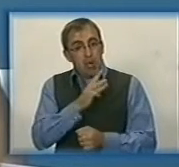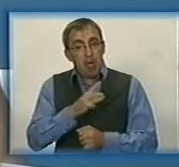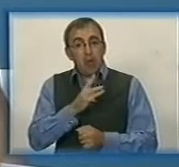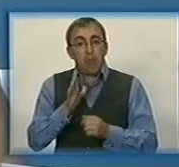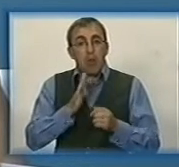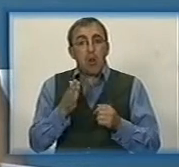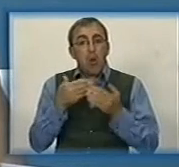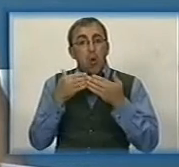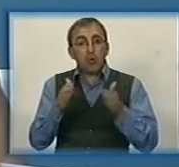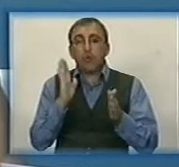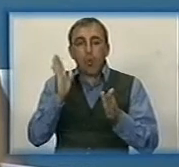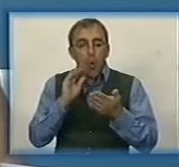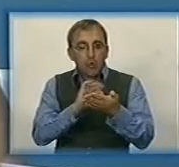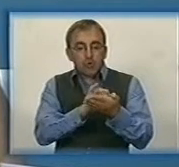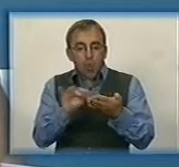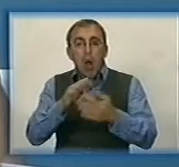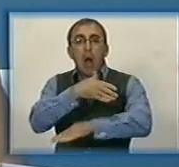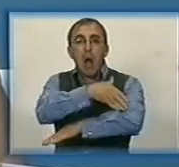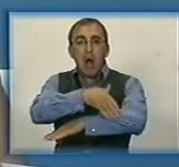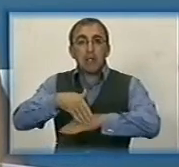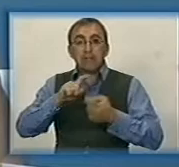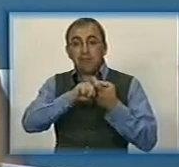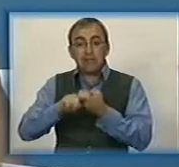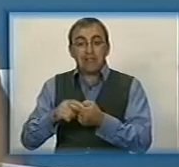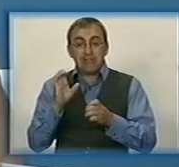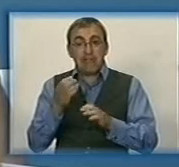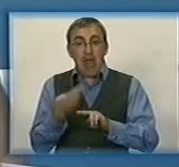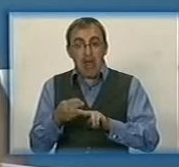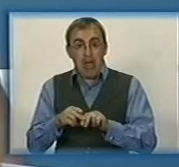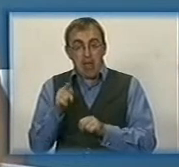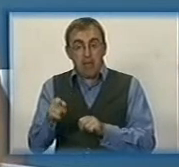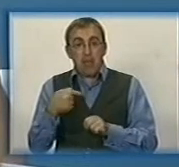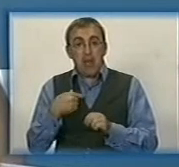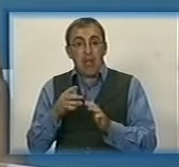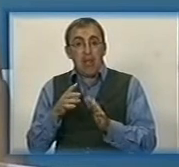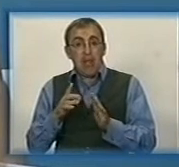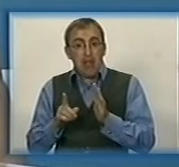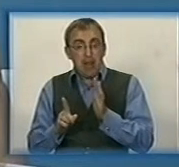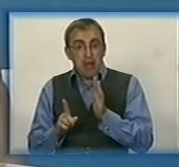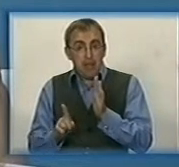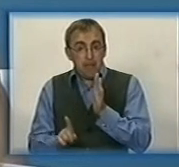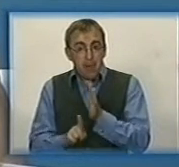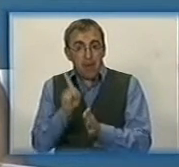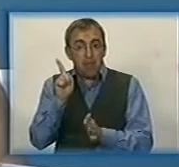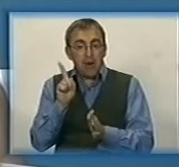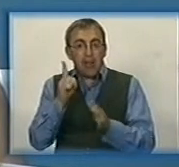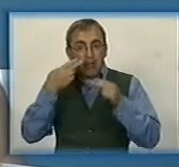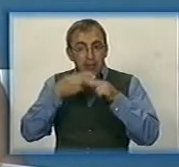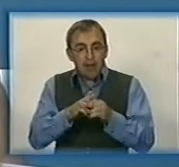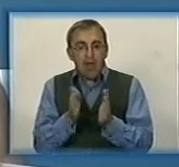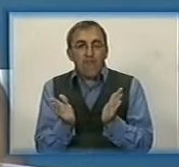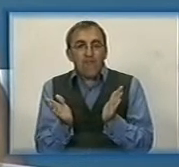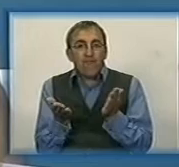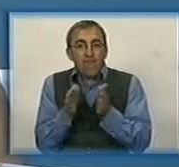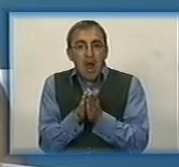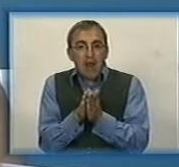открытая оставалась только строка, где адрес. В связи с этим мы применяем такую технологию в типографии, как фальцевание, то